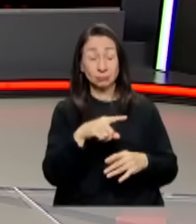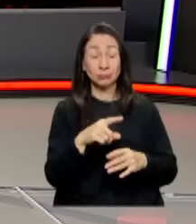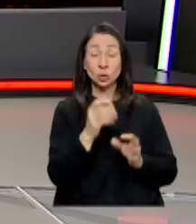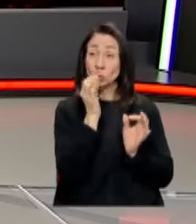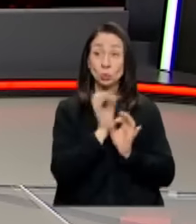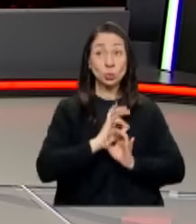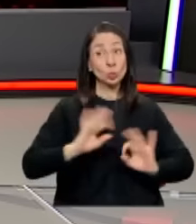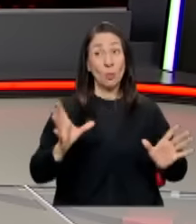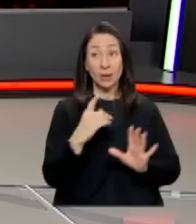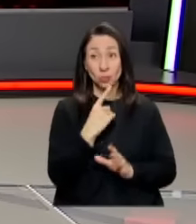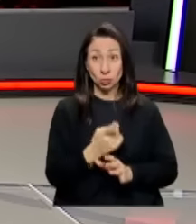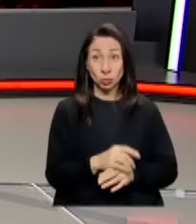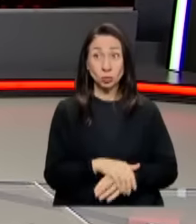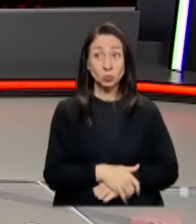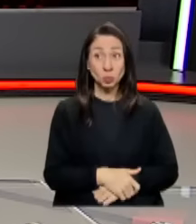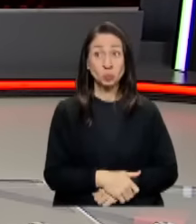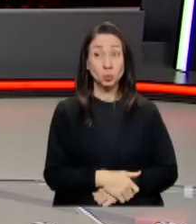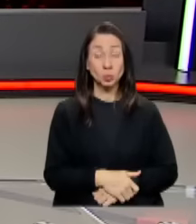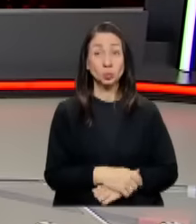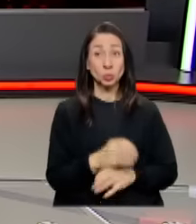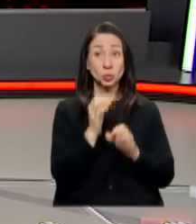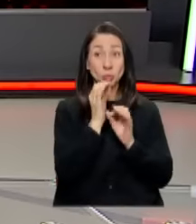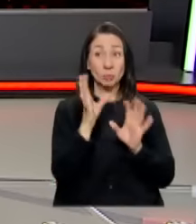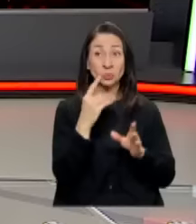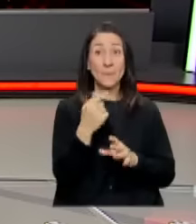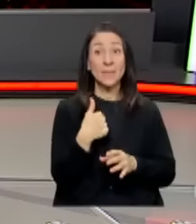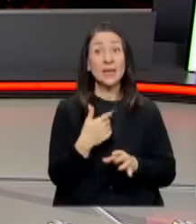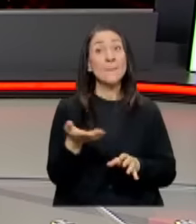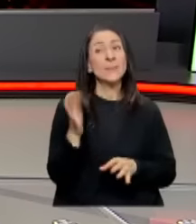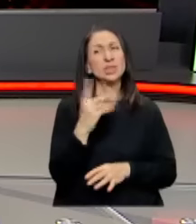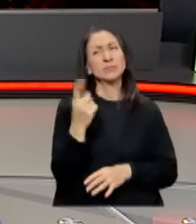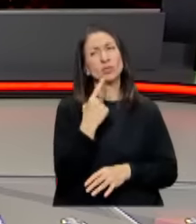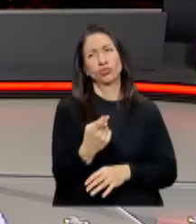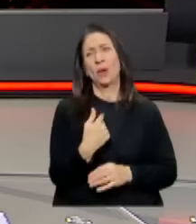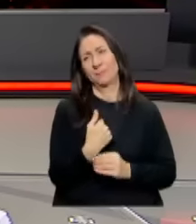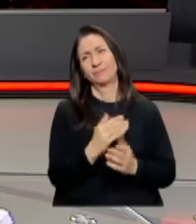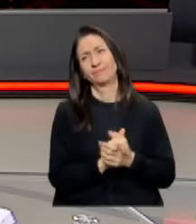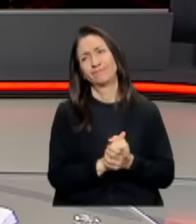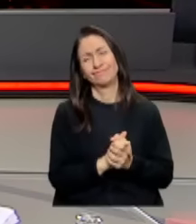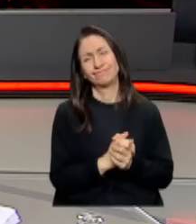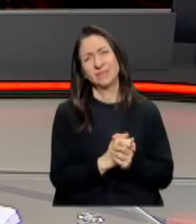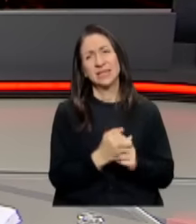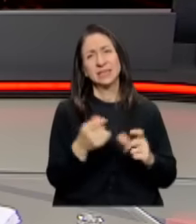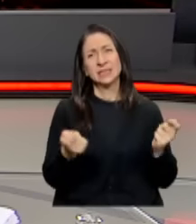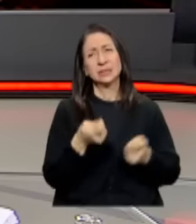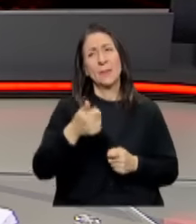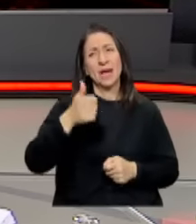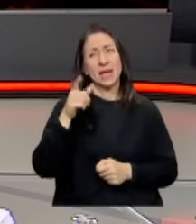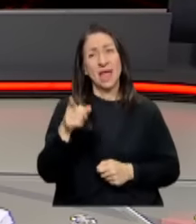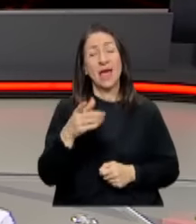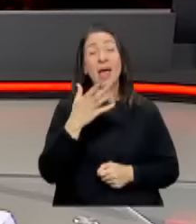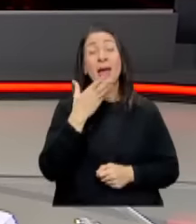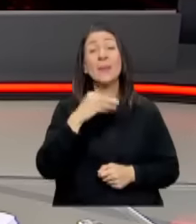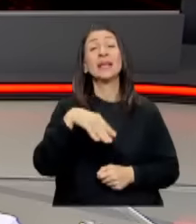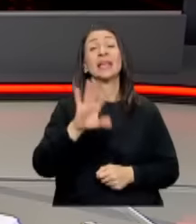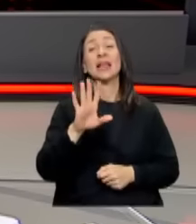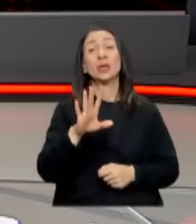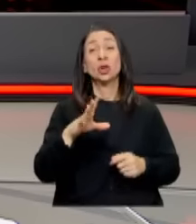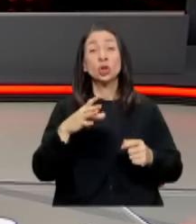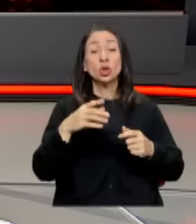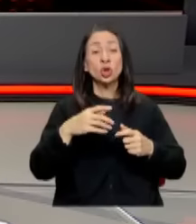Olağanüstü memnunlarmış. Olağanüstü memnunlarmış. Ben de başka bir şey söyleyeceğim Çalışma Bakanı'na. Emekli değil de